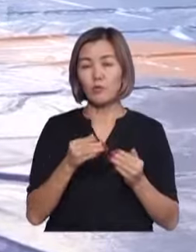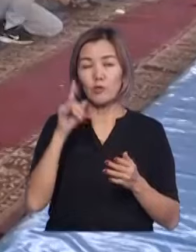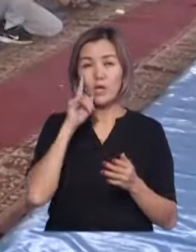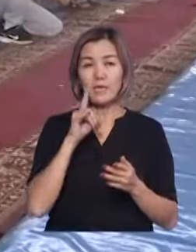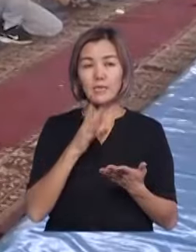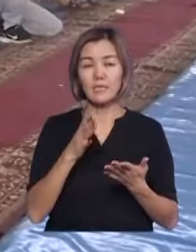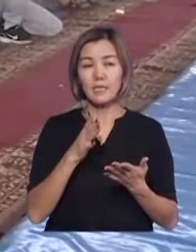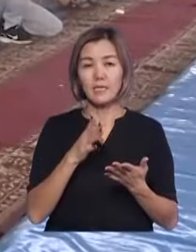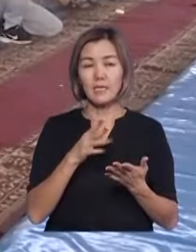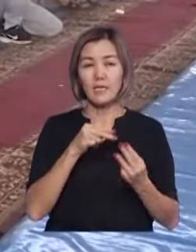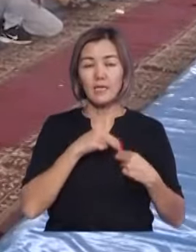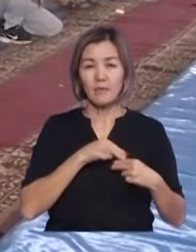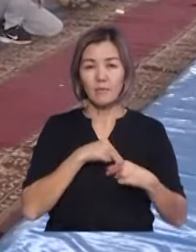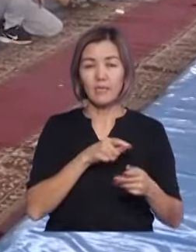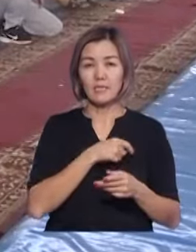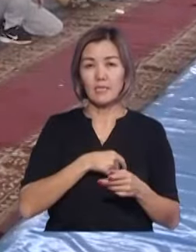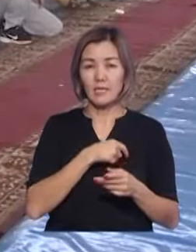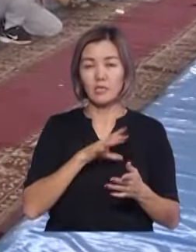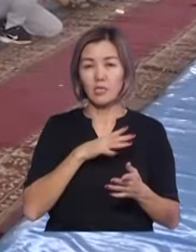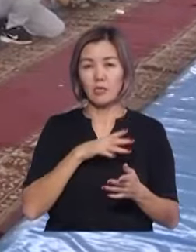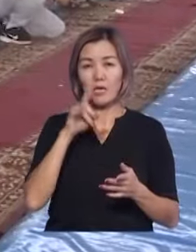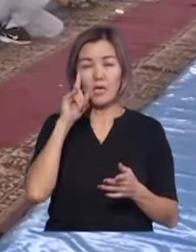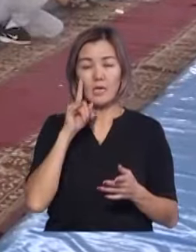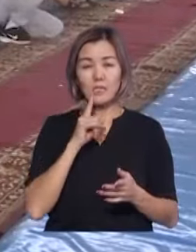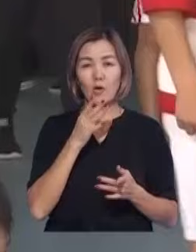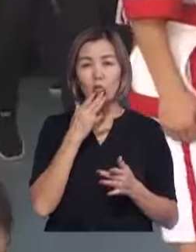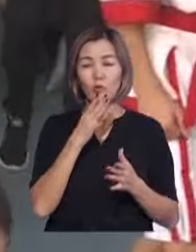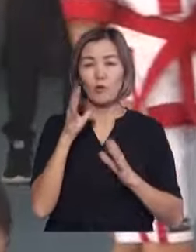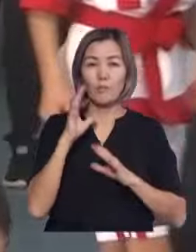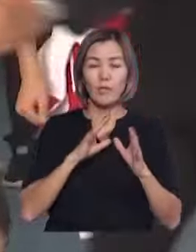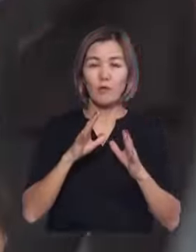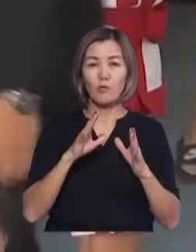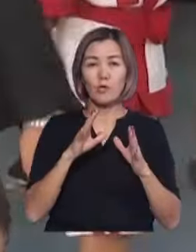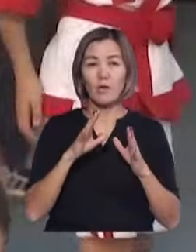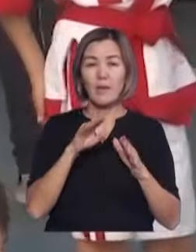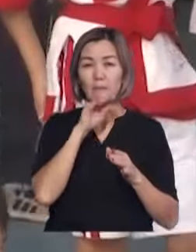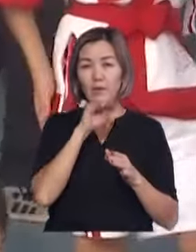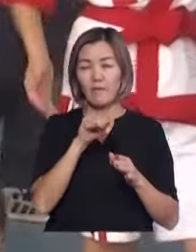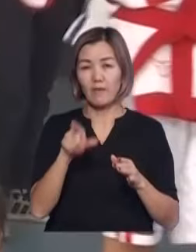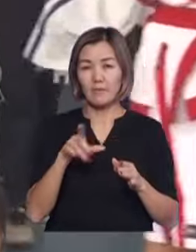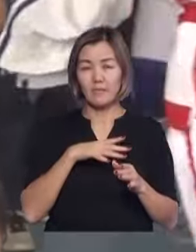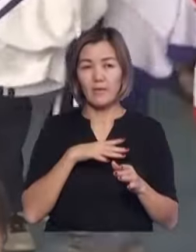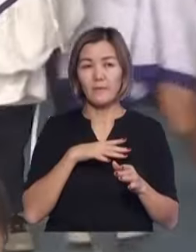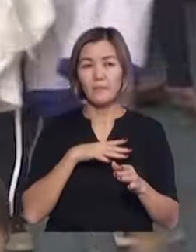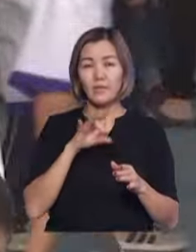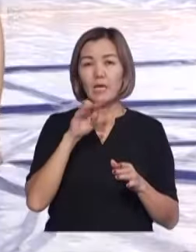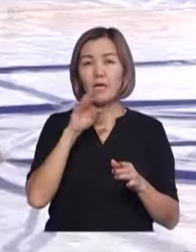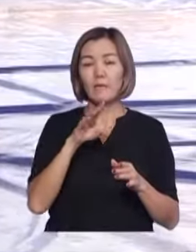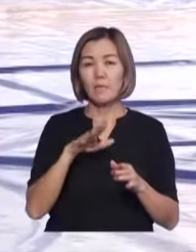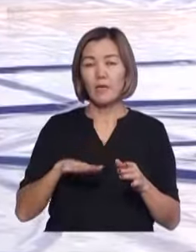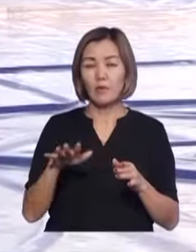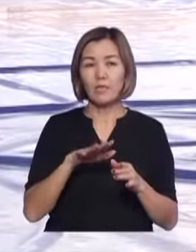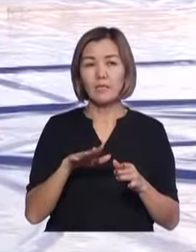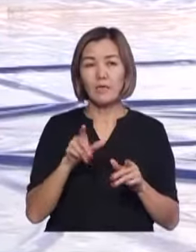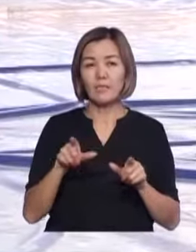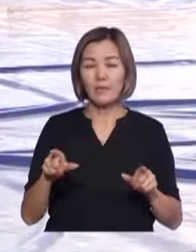еңбек сіңірген жаттықтырушысы, Абай атындағы Қазақ ұлттық педагогикалық университетінің профессоры. Жерлестері Райымбек ауданының